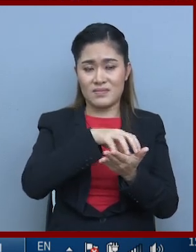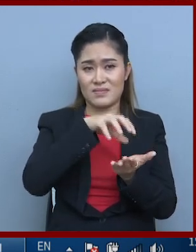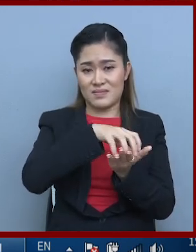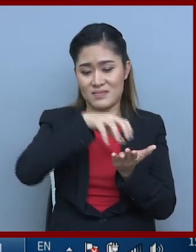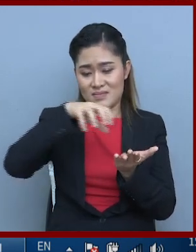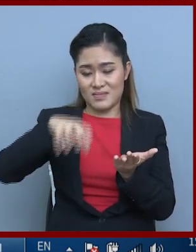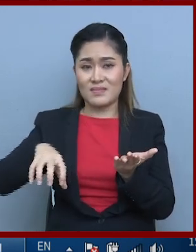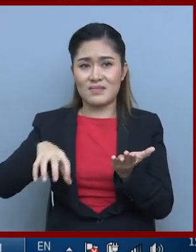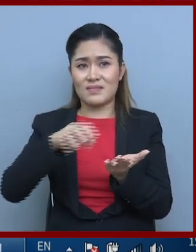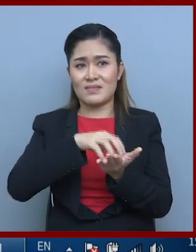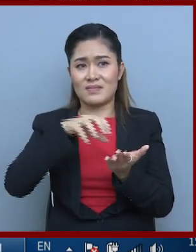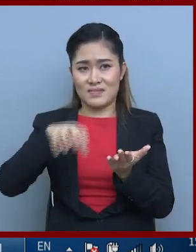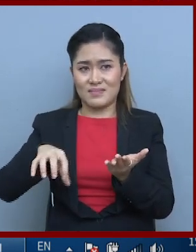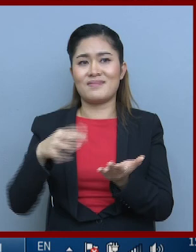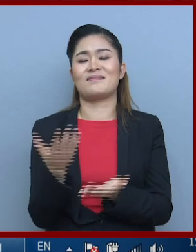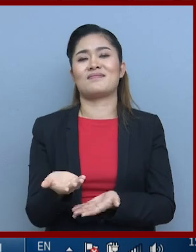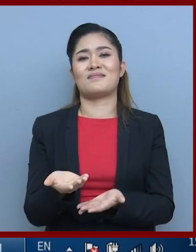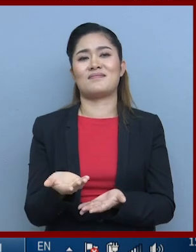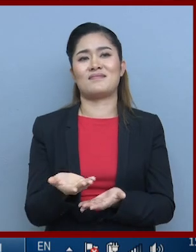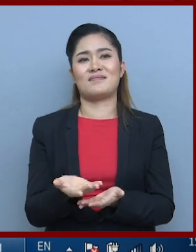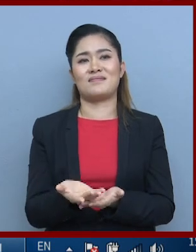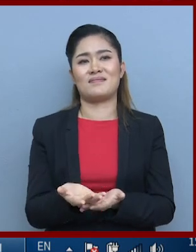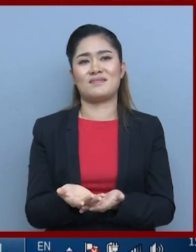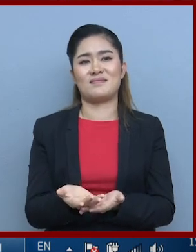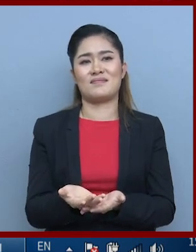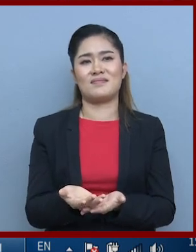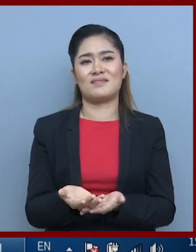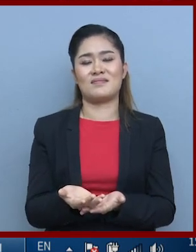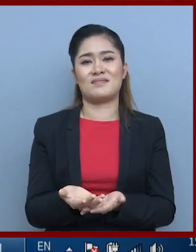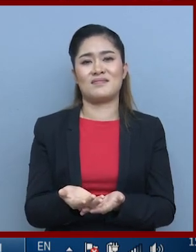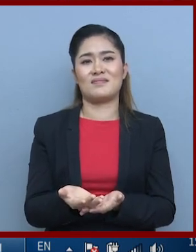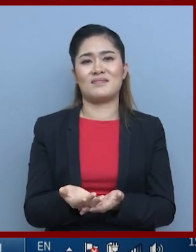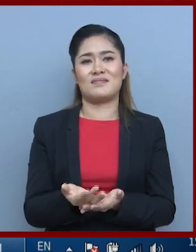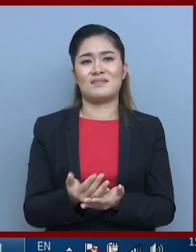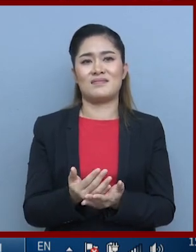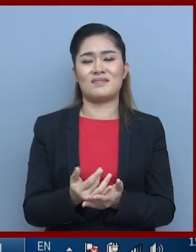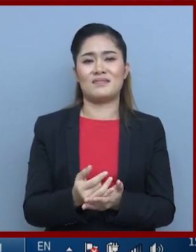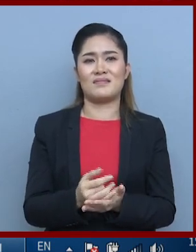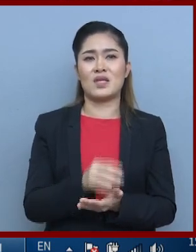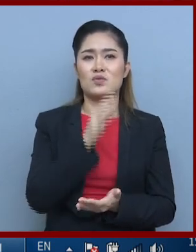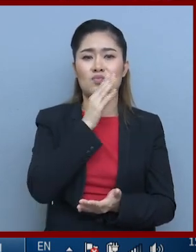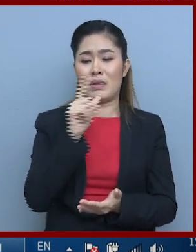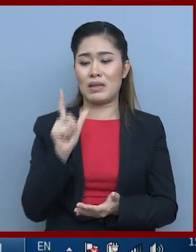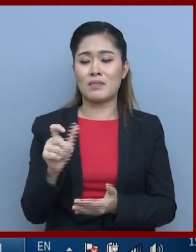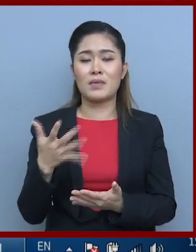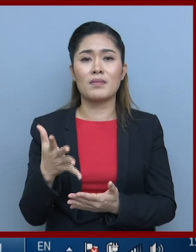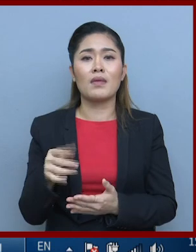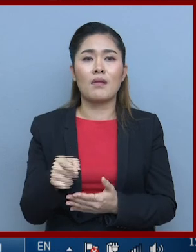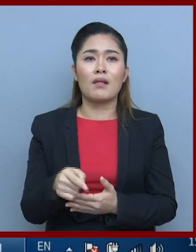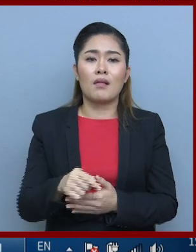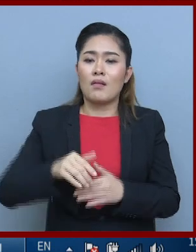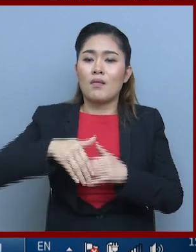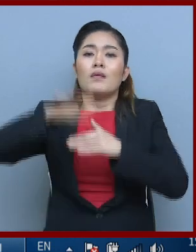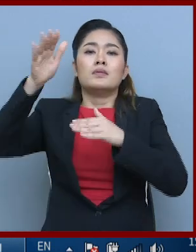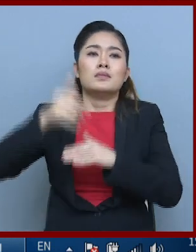ง panel แล้วก็ค่อยคลิกวางมันถึงจะวางกลับมาในอะไรครับใน panel ถ้าเราไม่คลิกให้ panel active อาจ